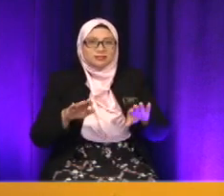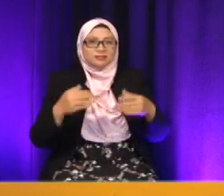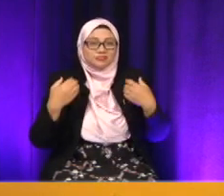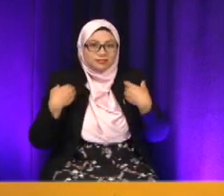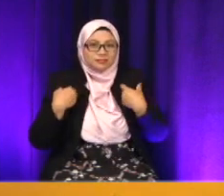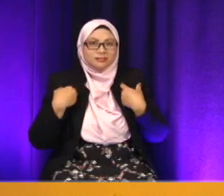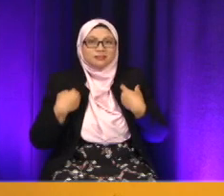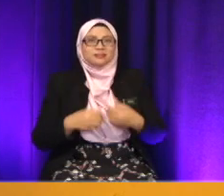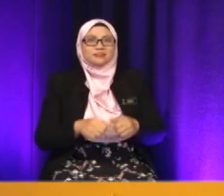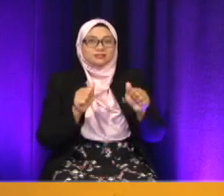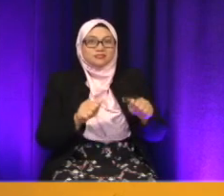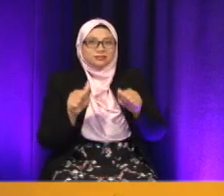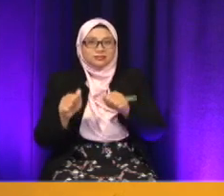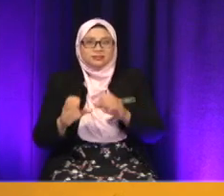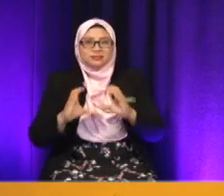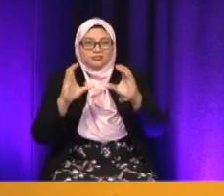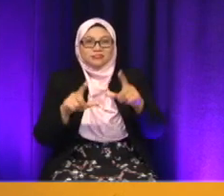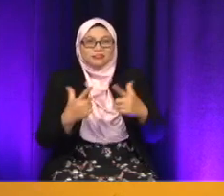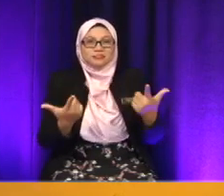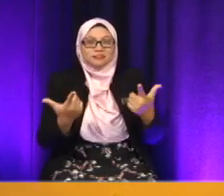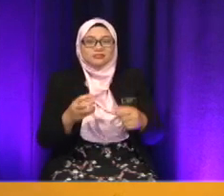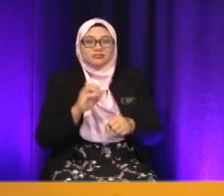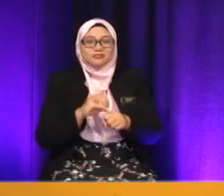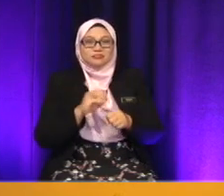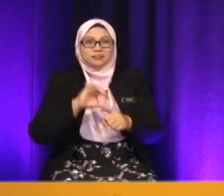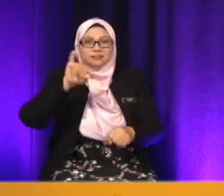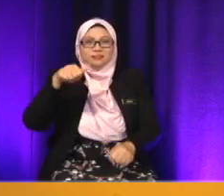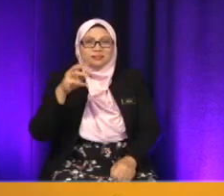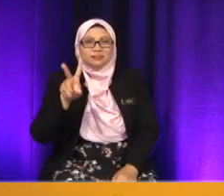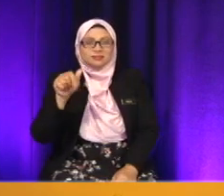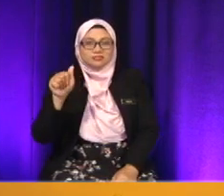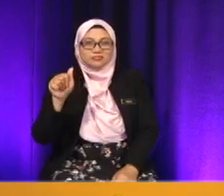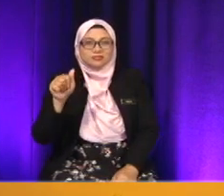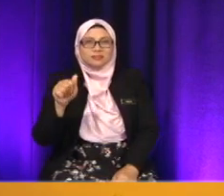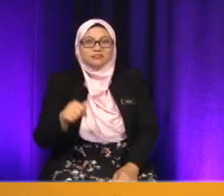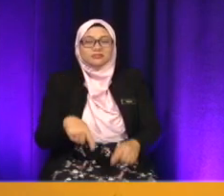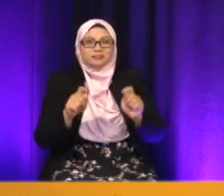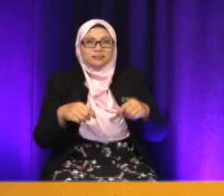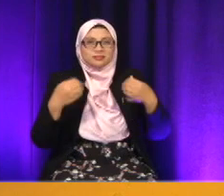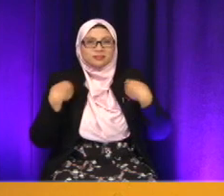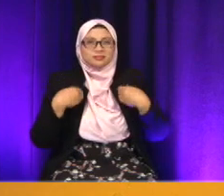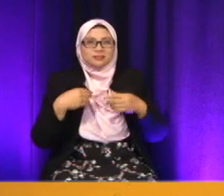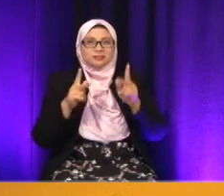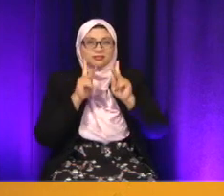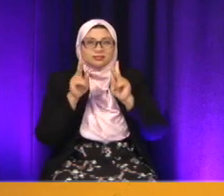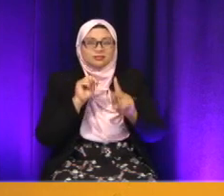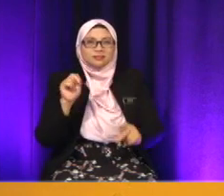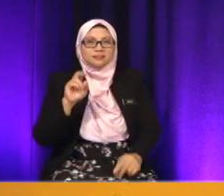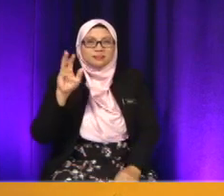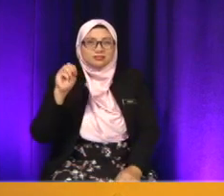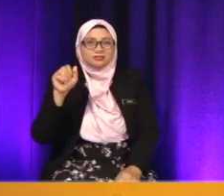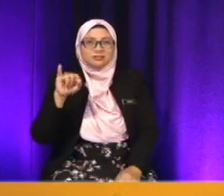bahasa pun atau cara menjawab soal atau cara masih ada perkataan mintu Oke